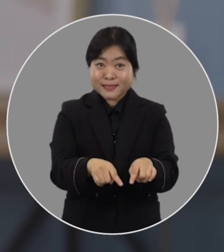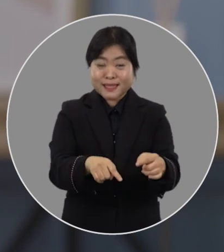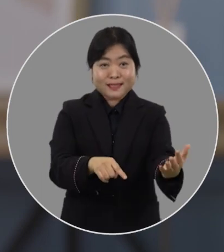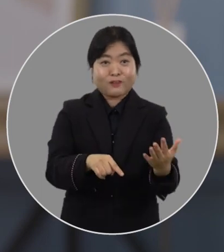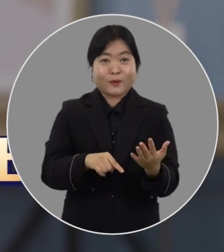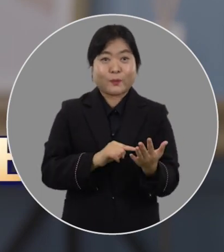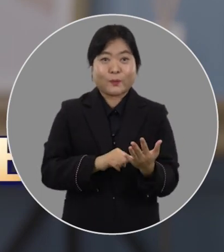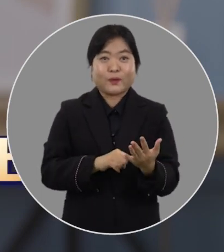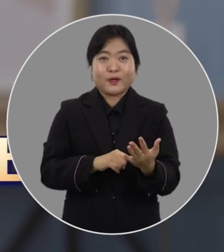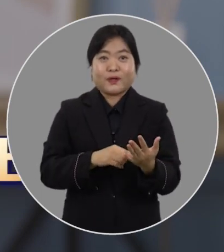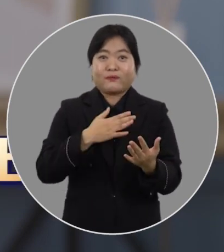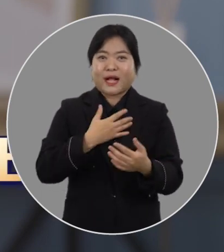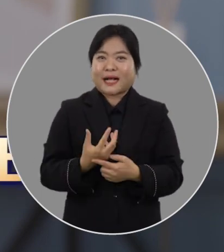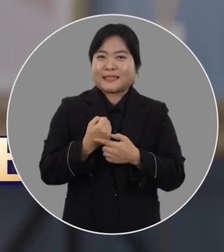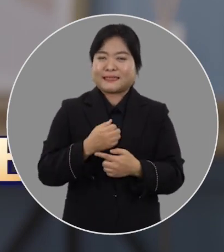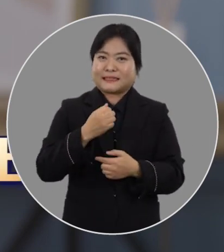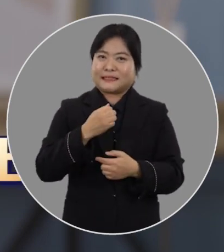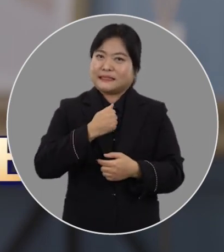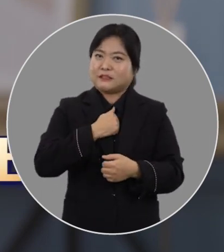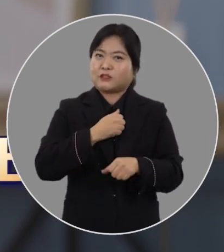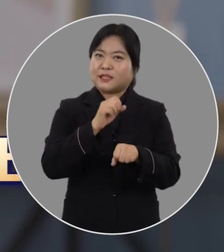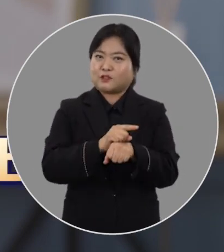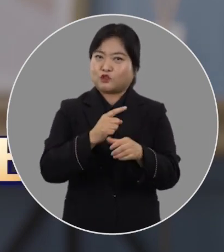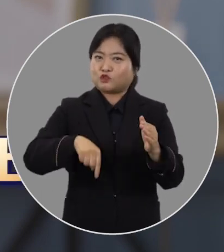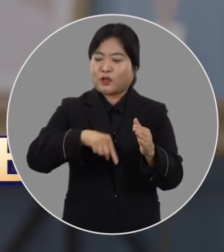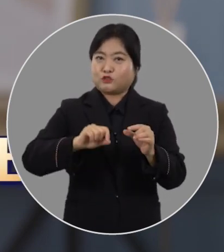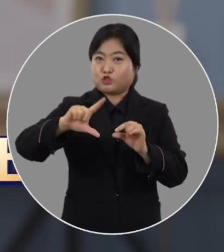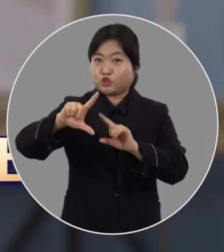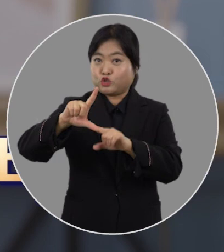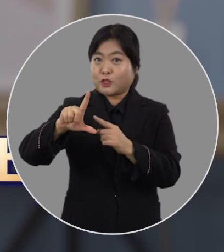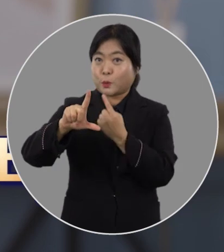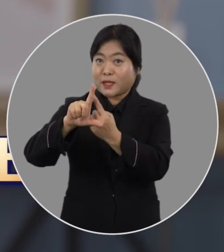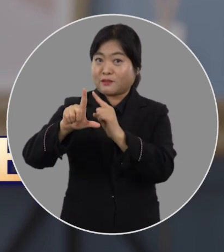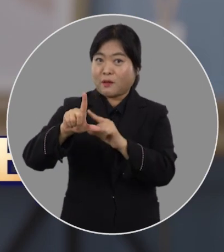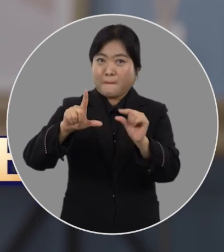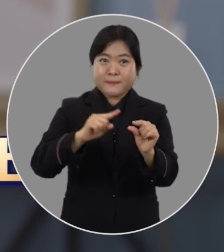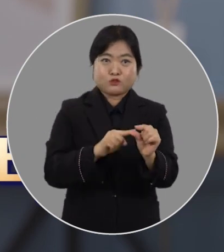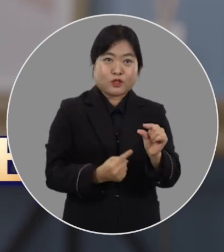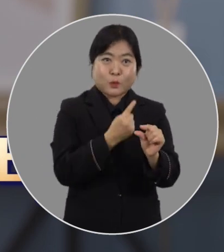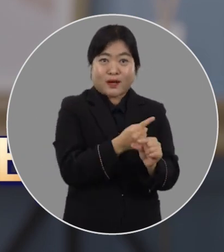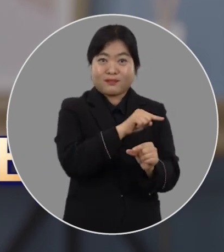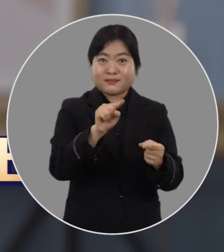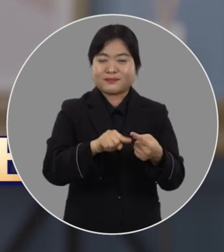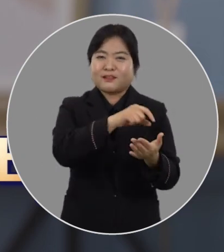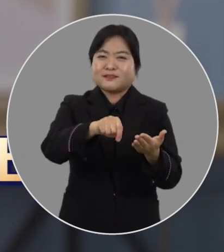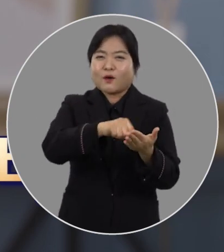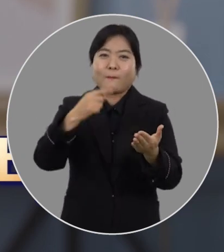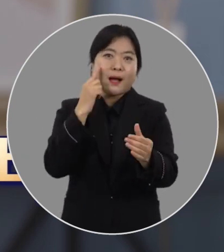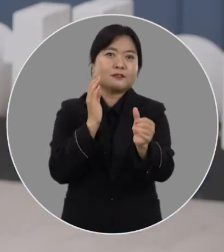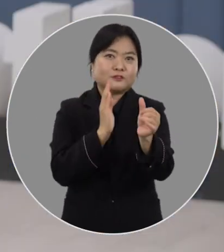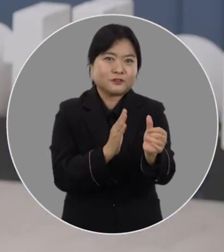꺼내신 다음에 내가 가진 정체성 중에서 주류에 속하는 것과 비주류에 속하는 것을 한번 적어봐